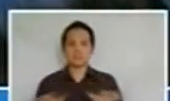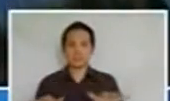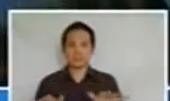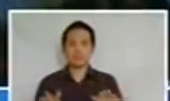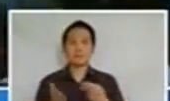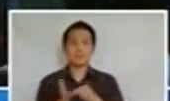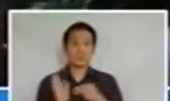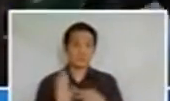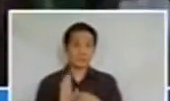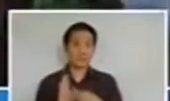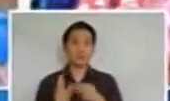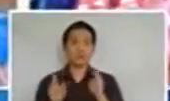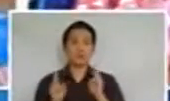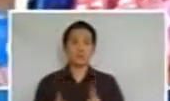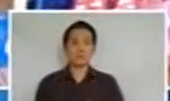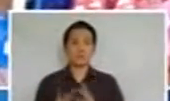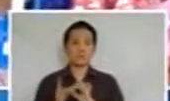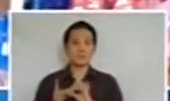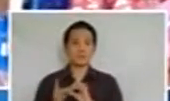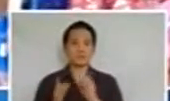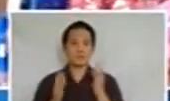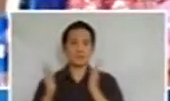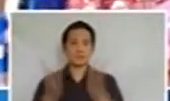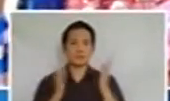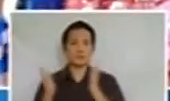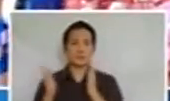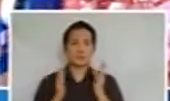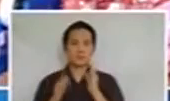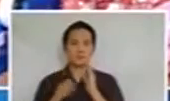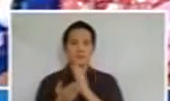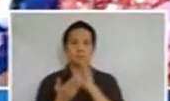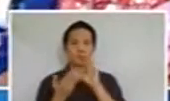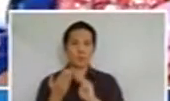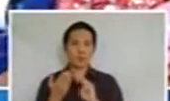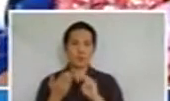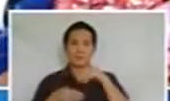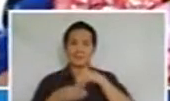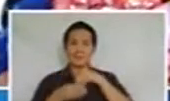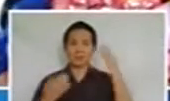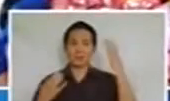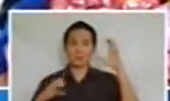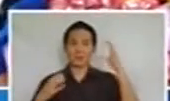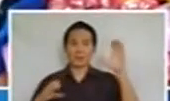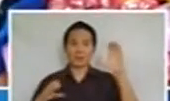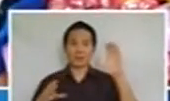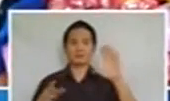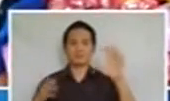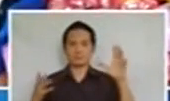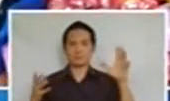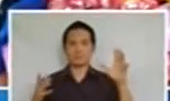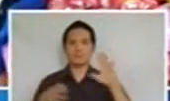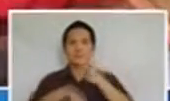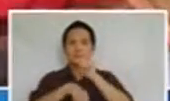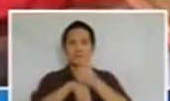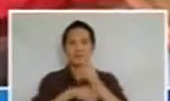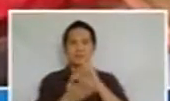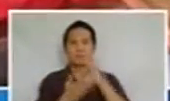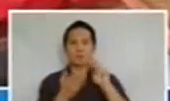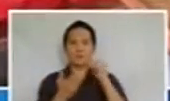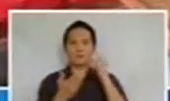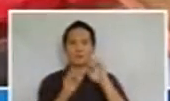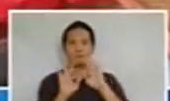at identified indigent families ng mga ito. Proyektong naisakatuparan sa tulong ng kanilang mga